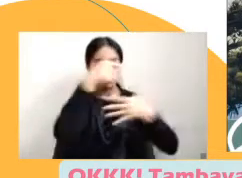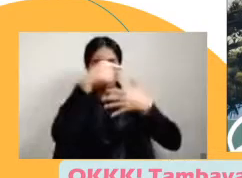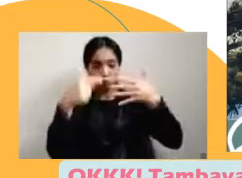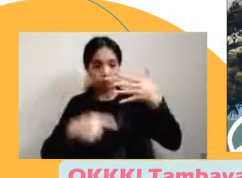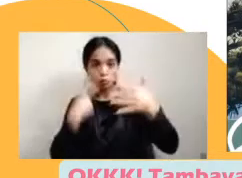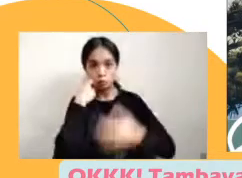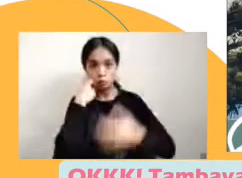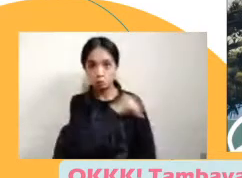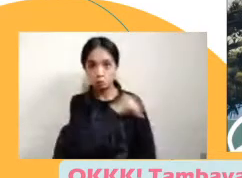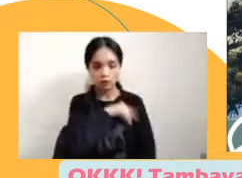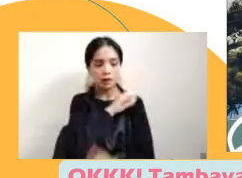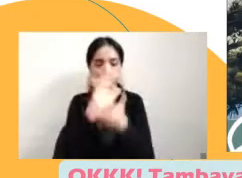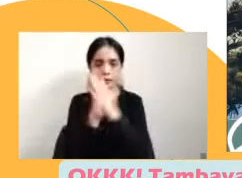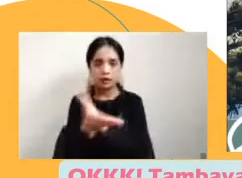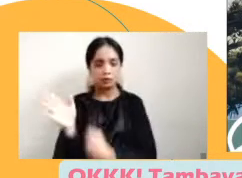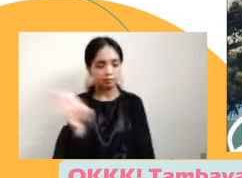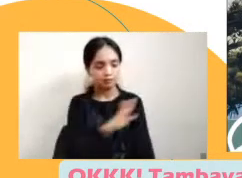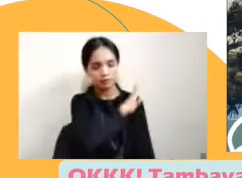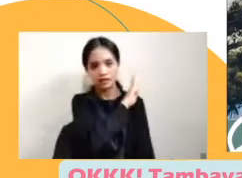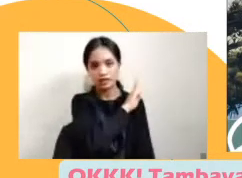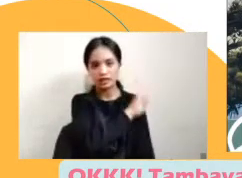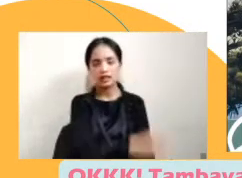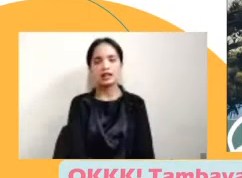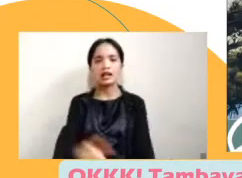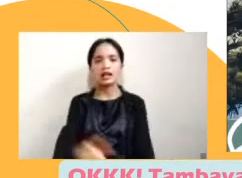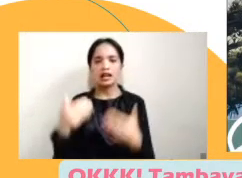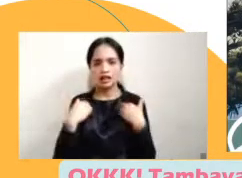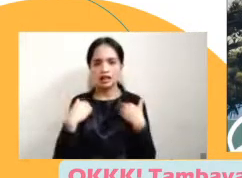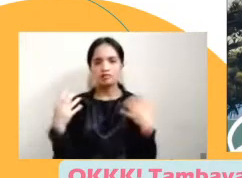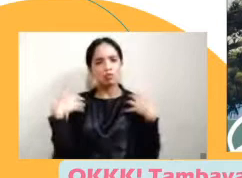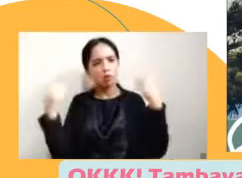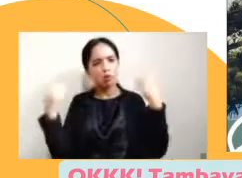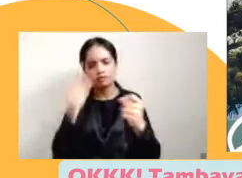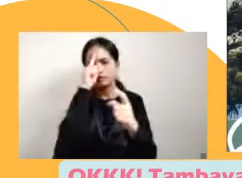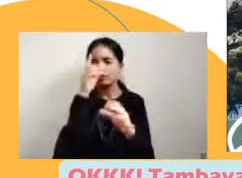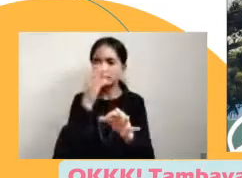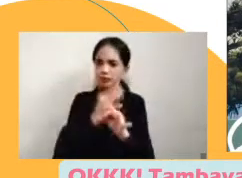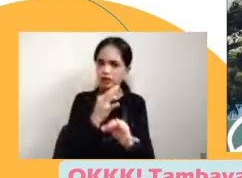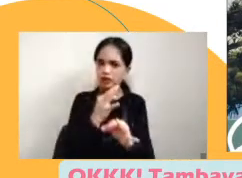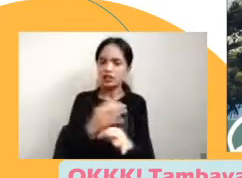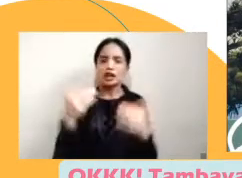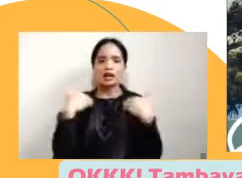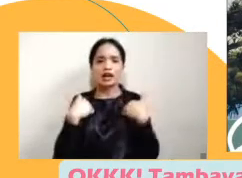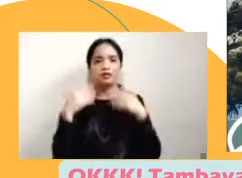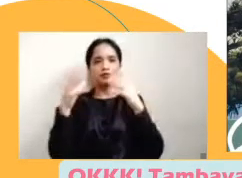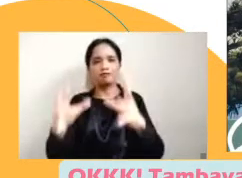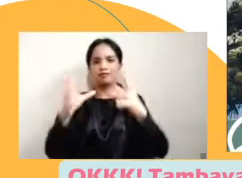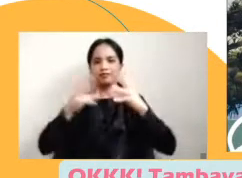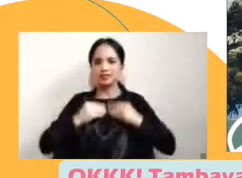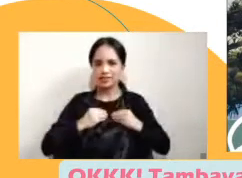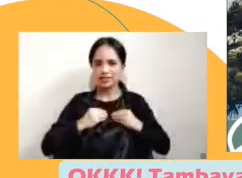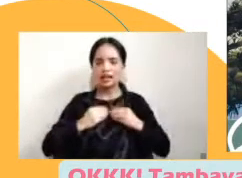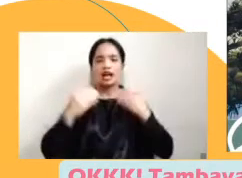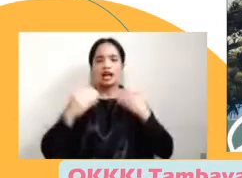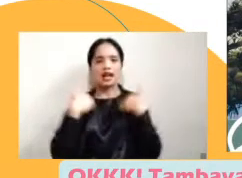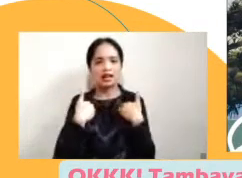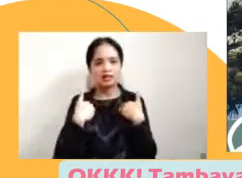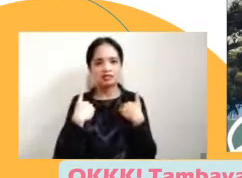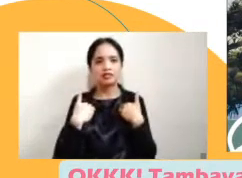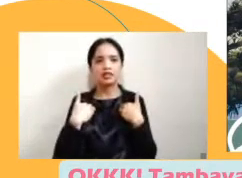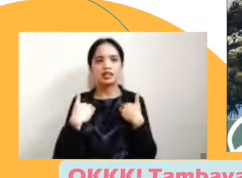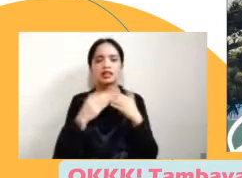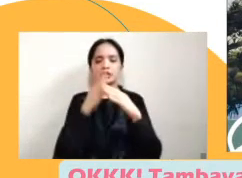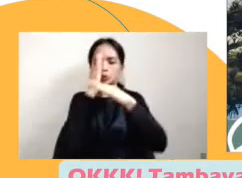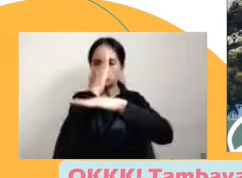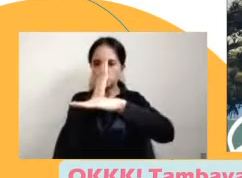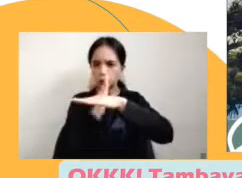pagiging matatag? Yung merong strong faith, yung merong acceptance, merong pagpapakumbaba,